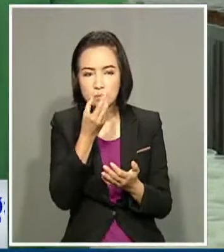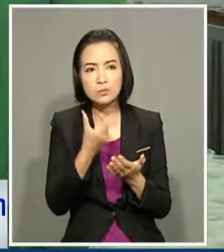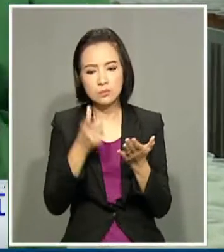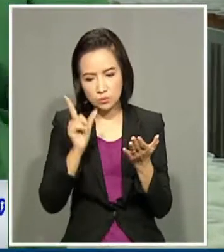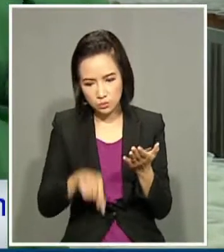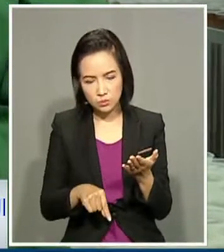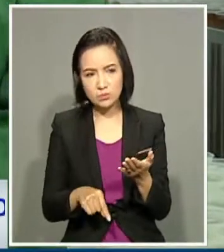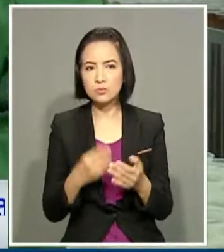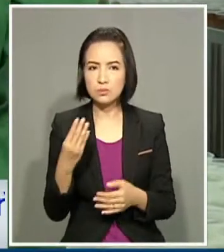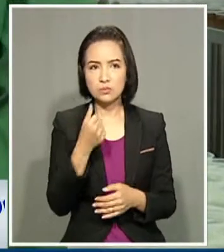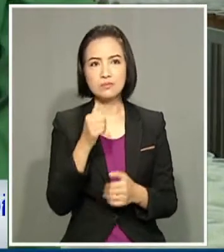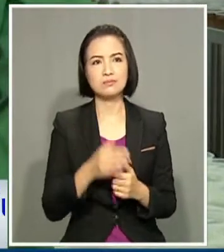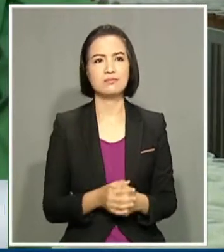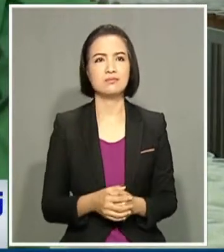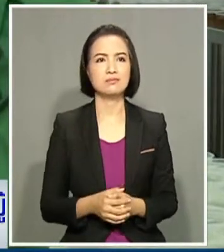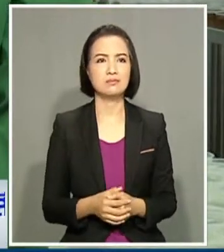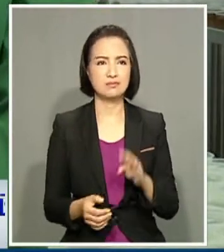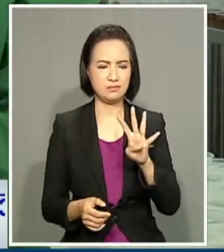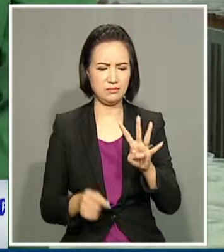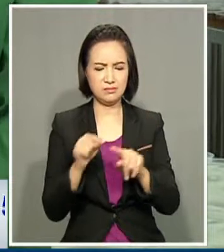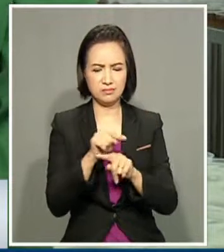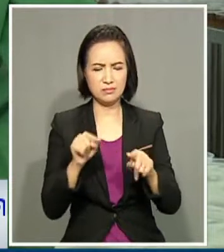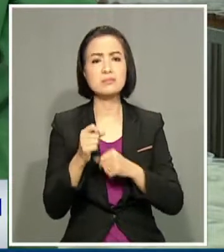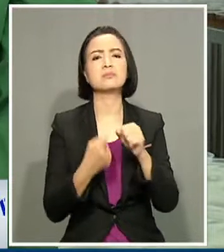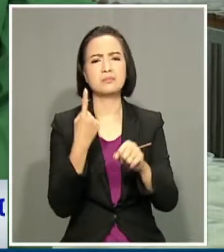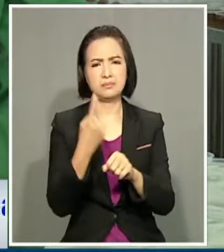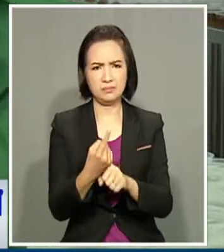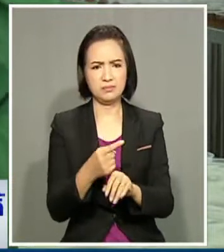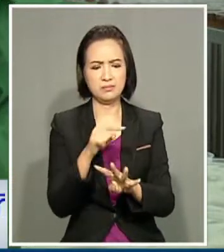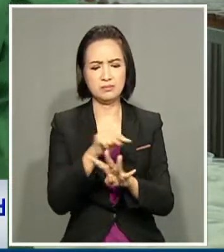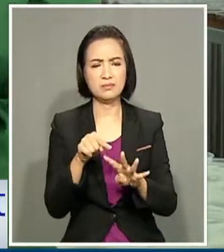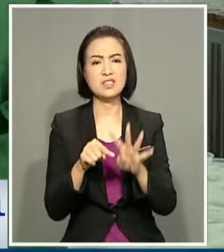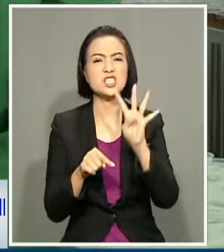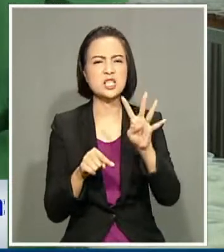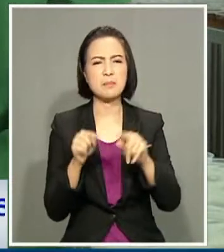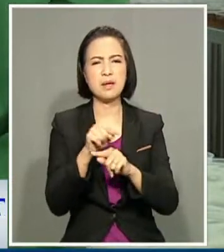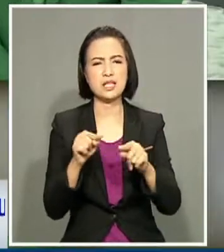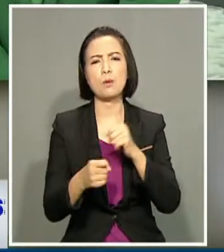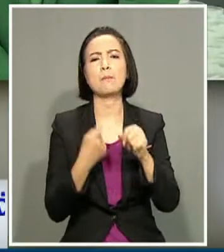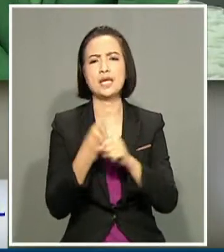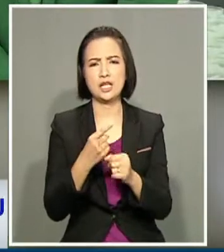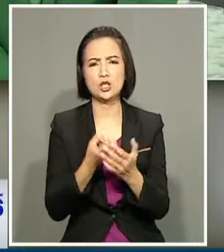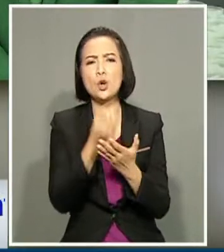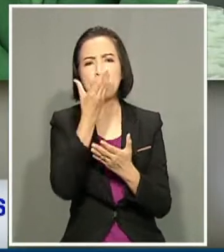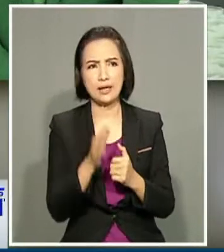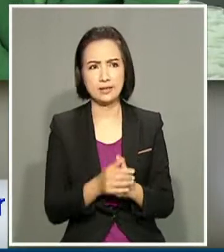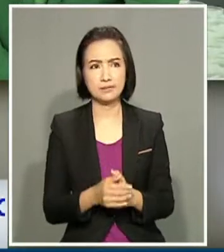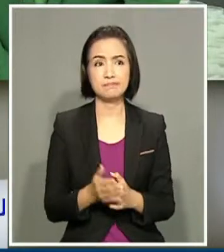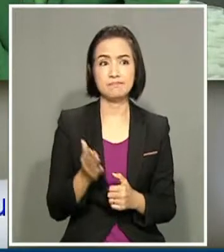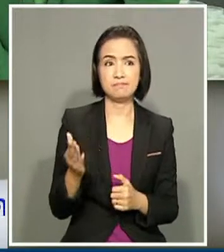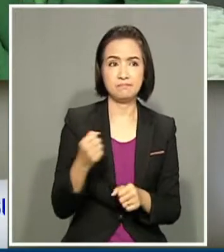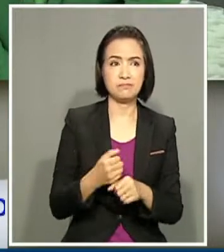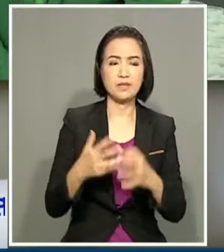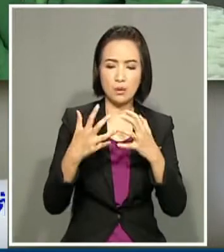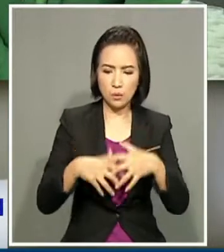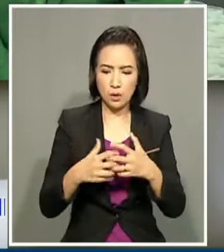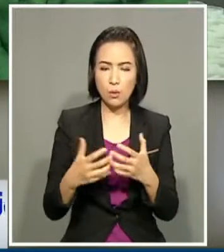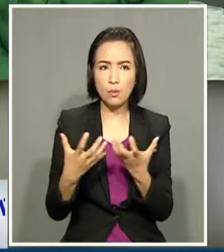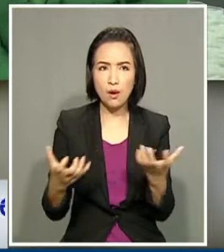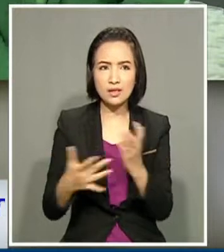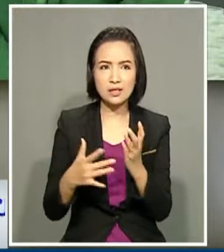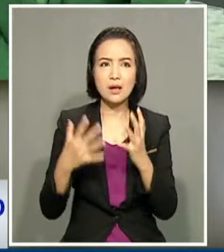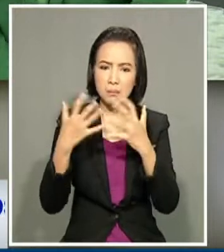จริงๆนะครับเพียงร้อยละ4ต่อปีนะครับโดยเฉพาะอย่างยิ่งของผู้ประกอบการรายนี้นะครับเขาใช้นวัตกรรมเรื่องการผลิตเข้ามาด้วยเนี่ย